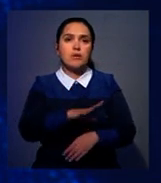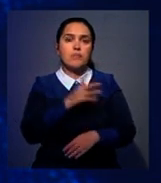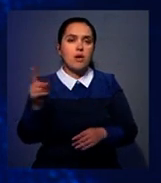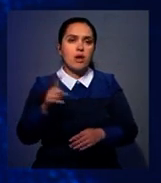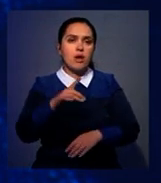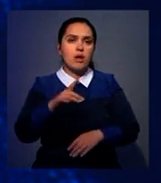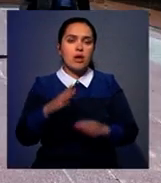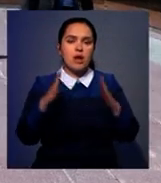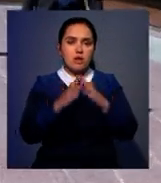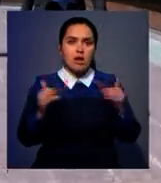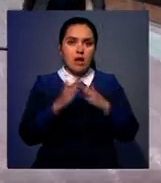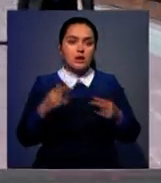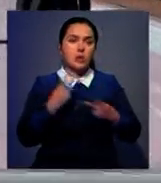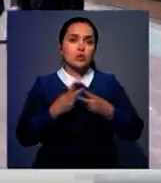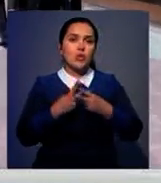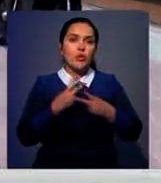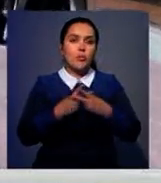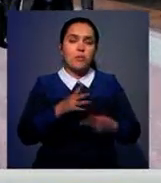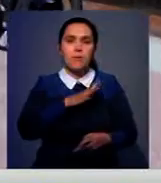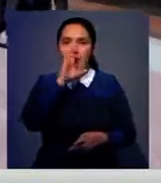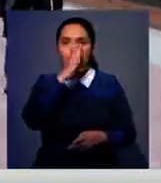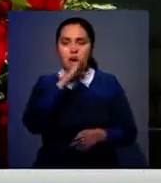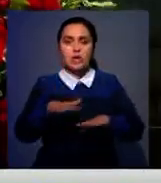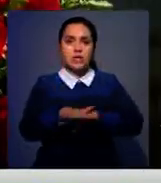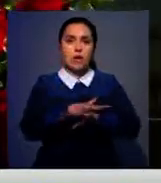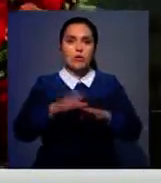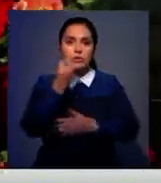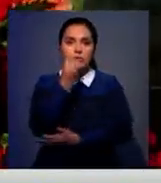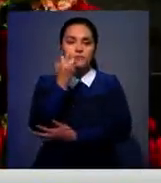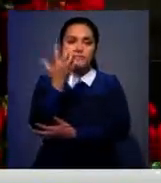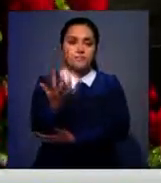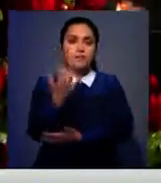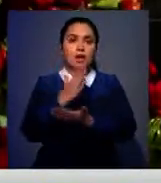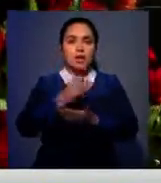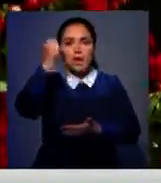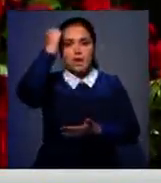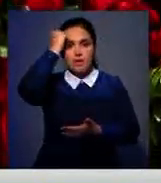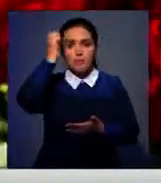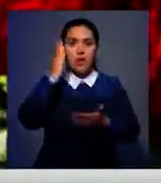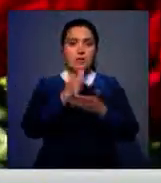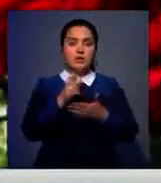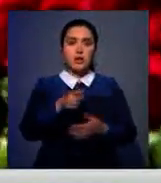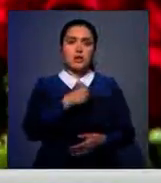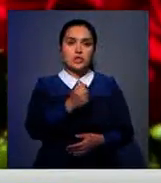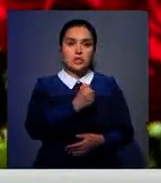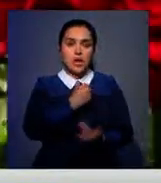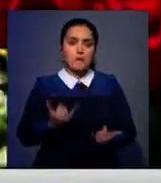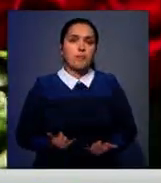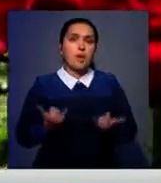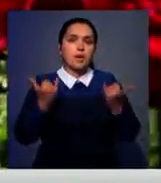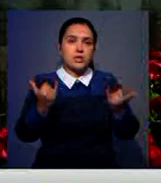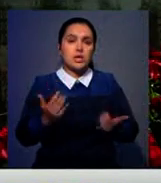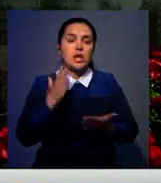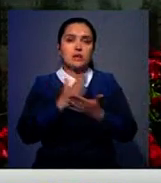Родины. Касым-Жомарт Токаев и Дональд Туск возложили венки к памятным плитам мемориала и, склонив головы перед аркой скорби,